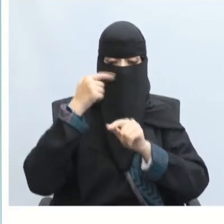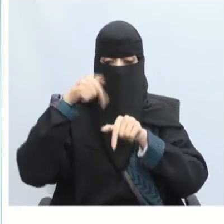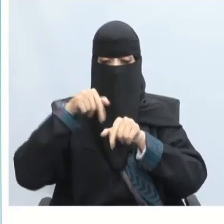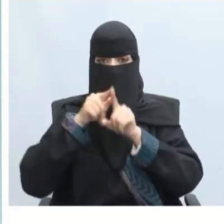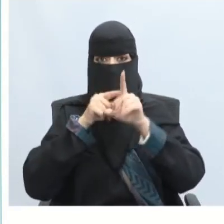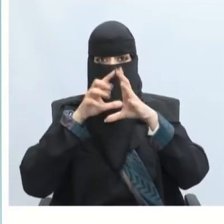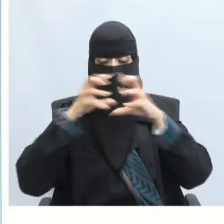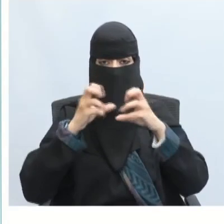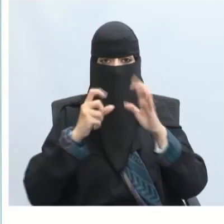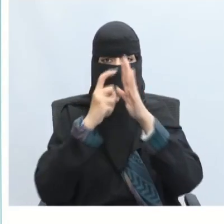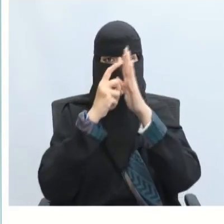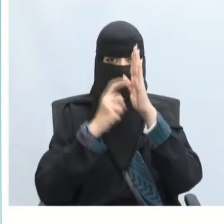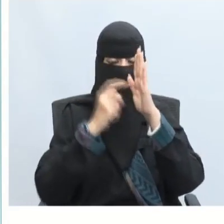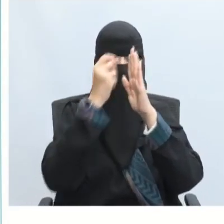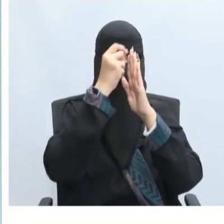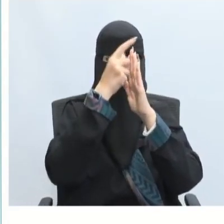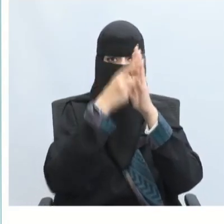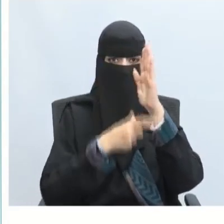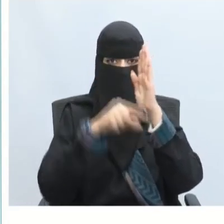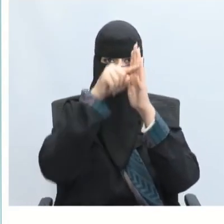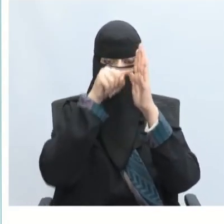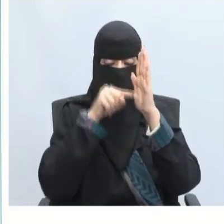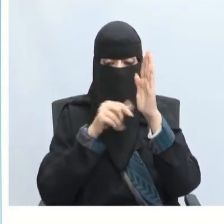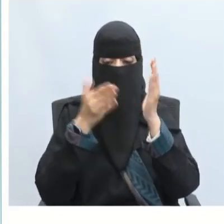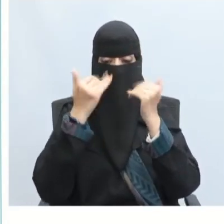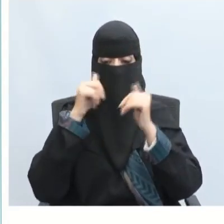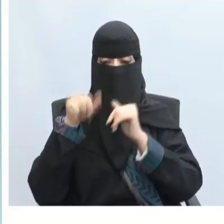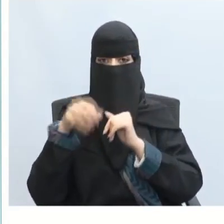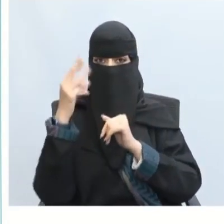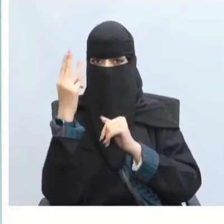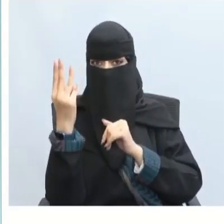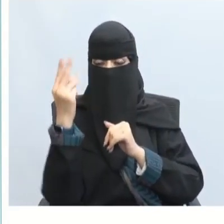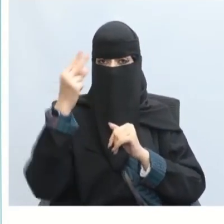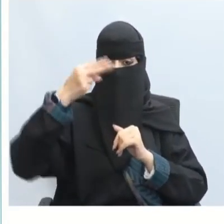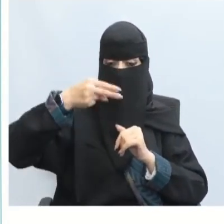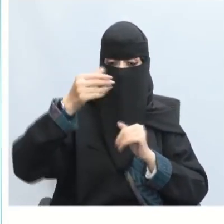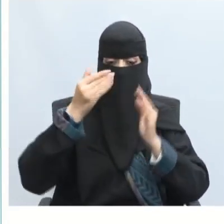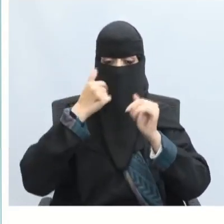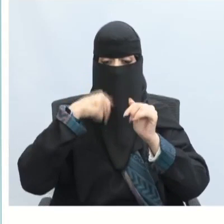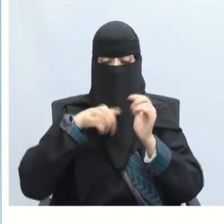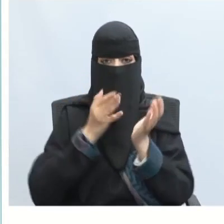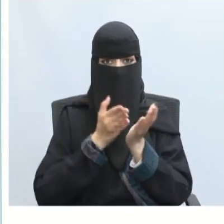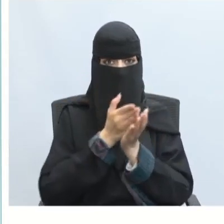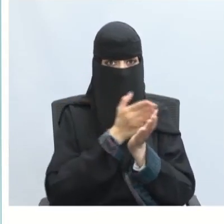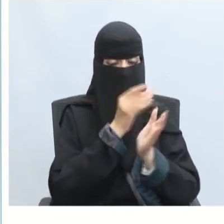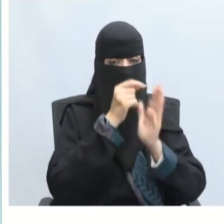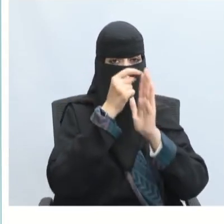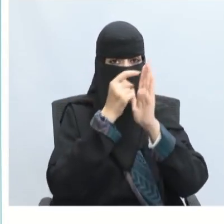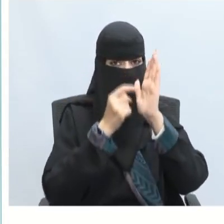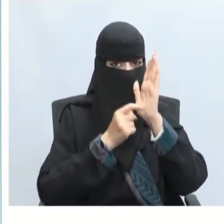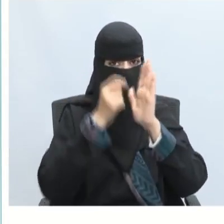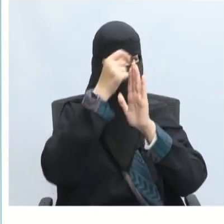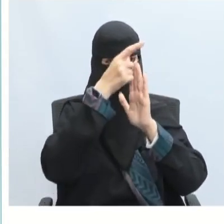مفهوم الانظمه واللوائح الدرس الثال والشر مجالات